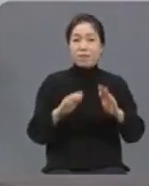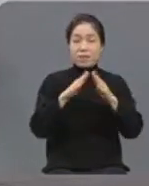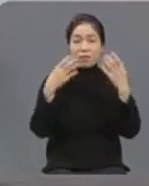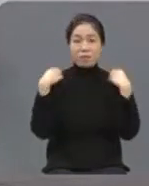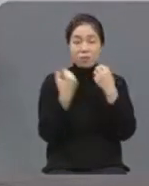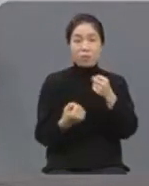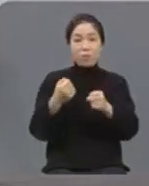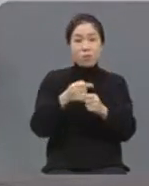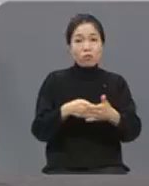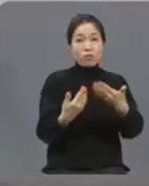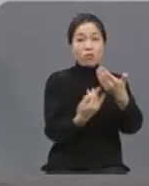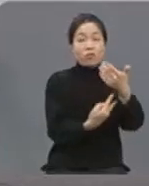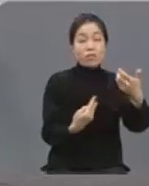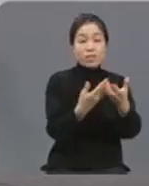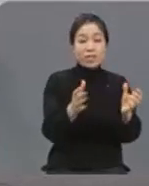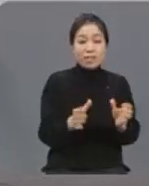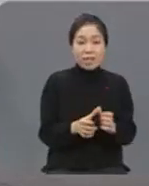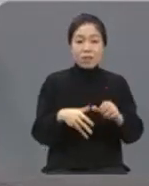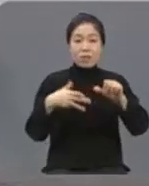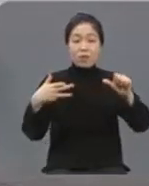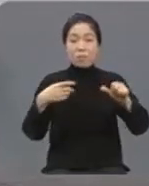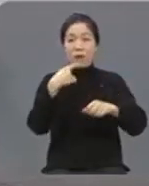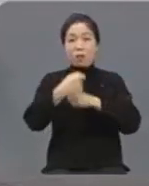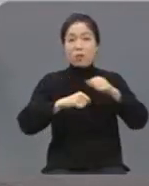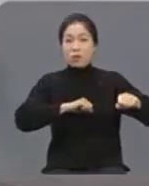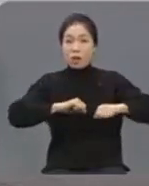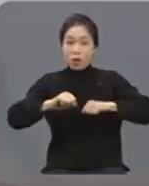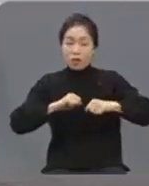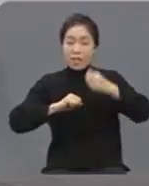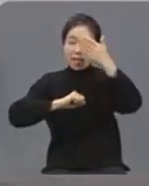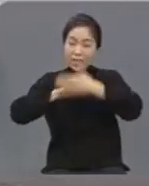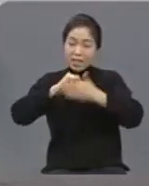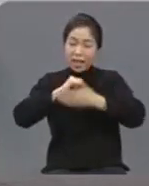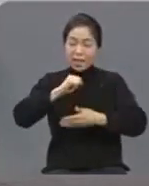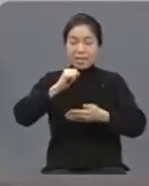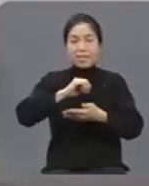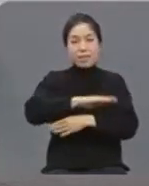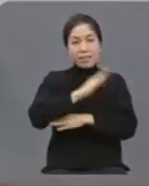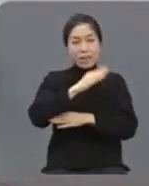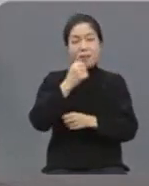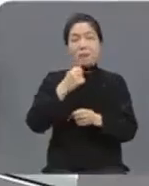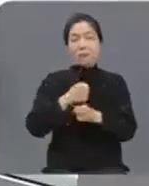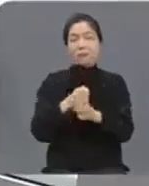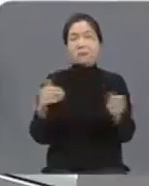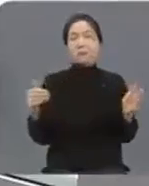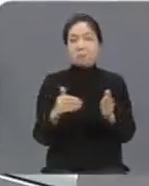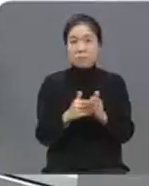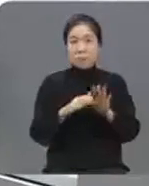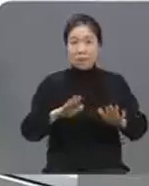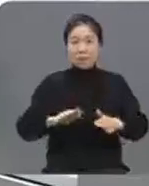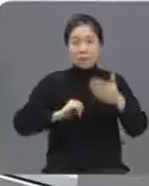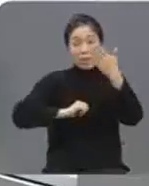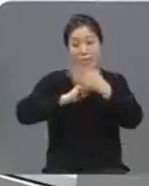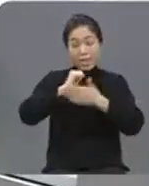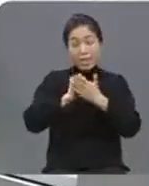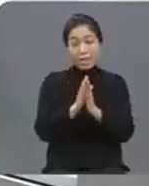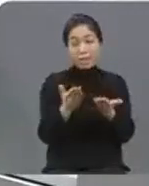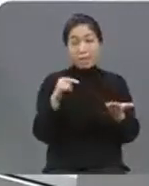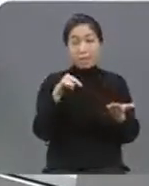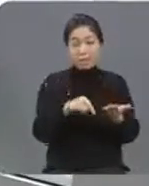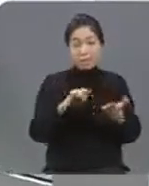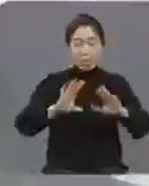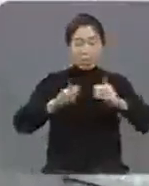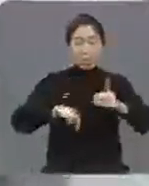518 민주화 운동의 역사를 사진으로 검증한 사진 자료집을 발간했습니다 이번 사진 자료 집에서는